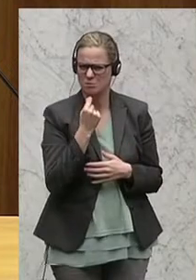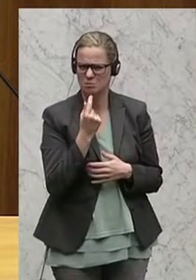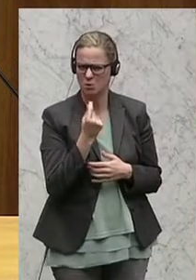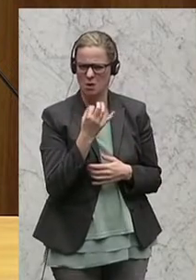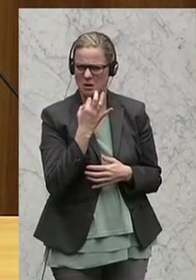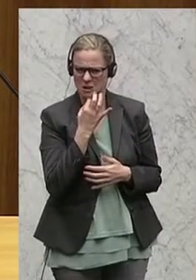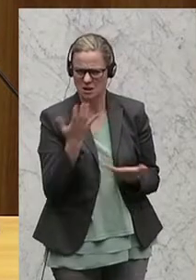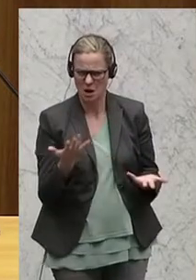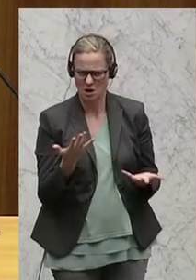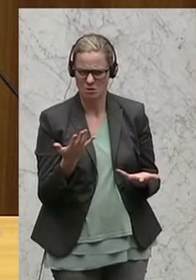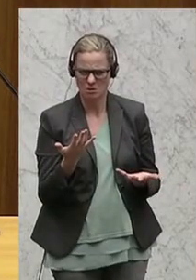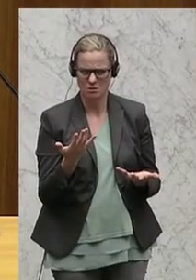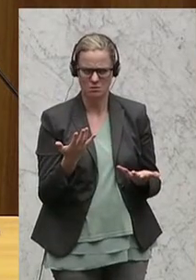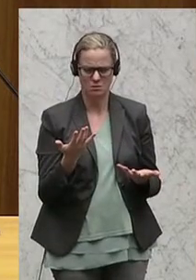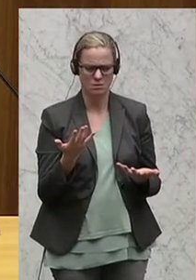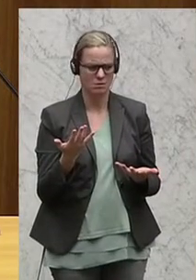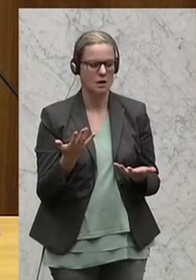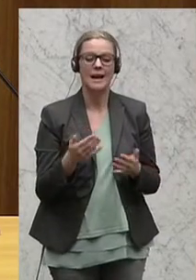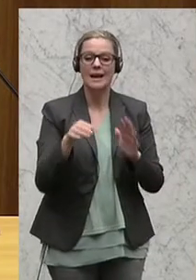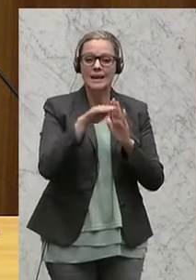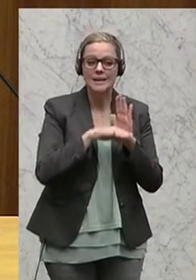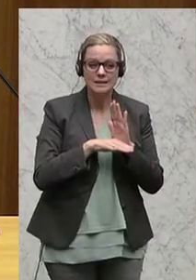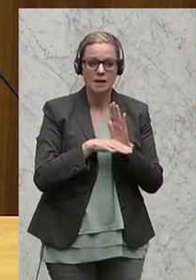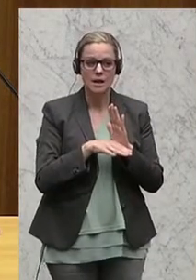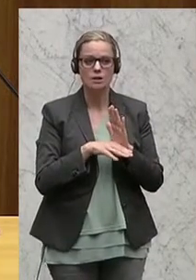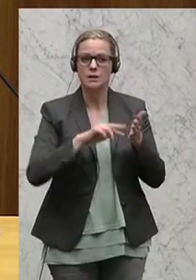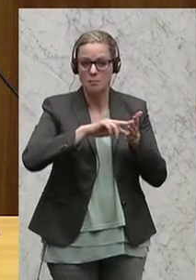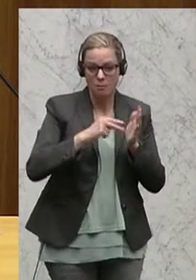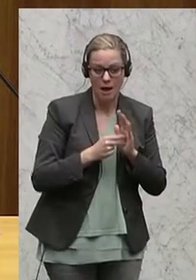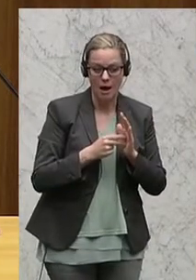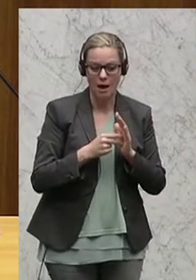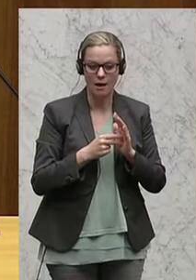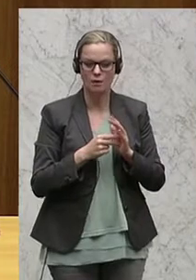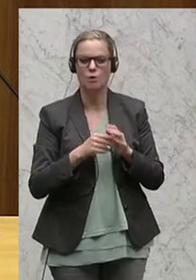heißt nicht mehr und nicht weniger, dass Gesetzesvorhaben bzw.